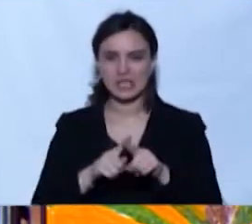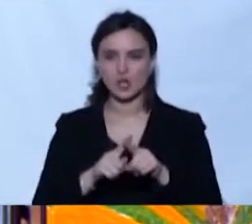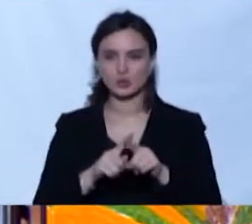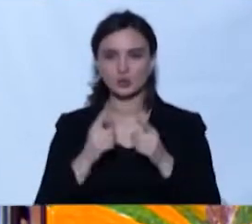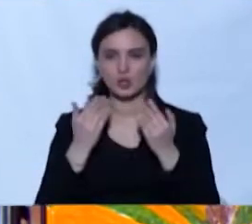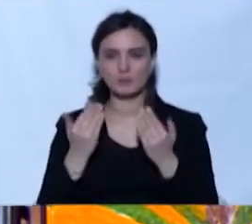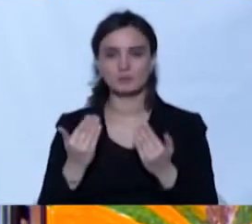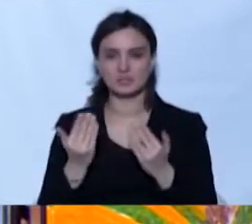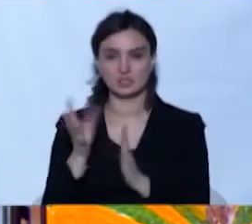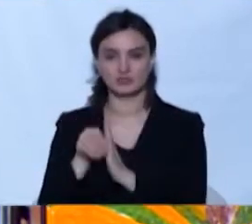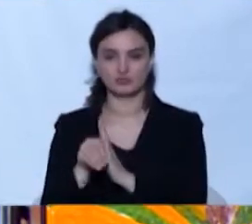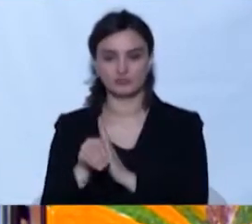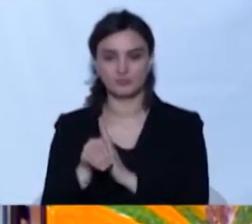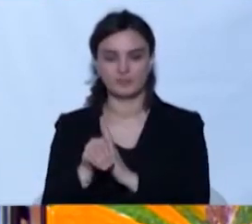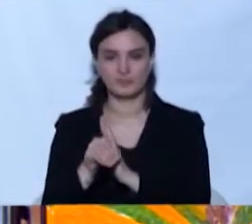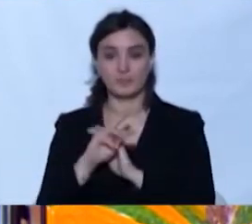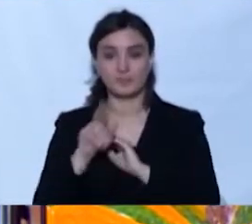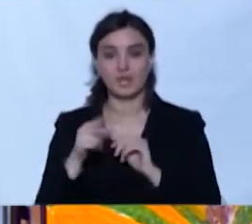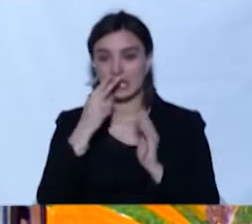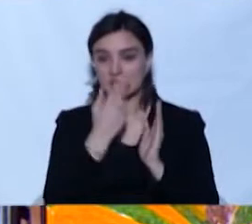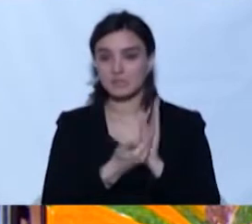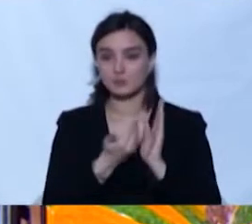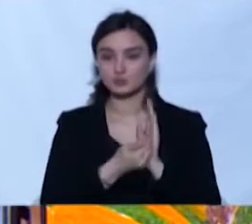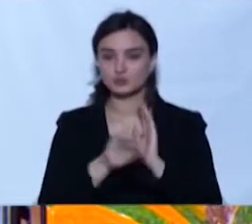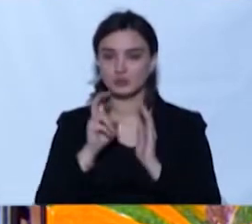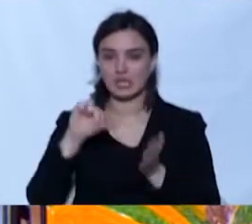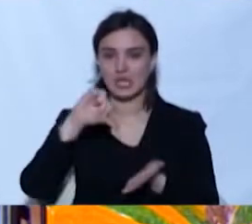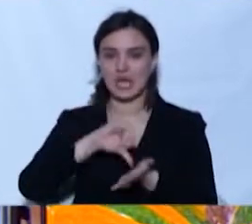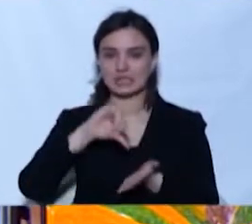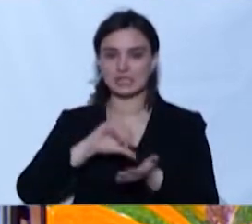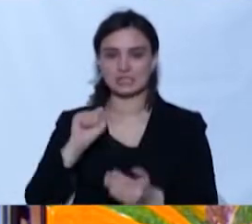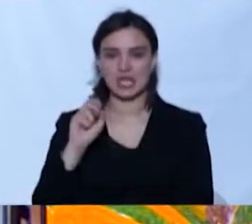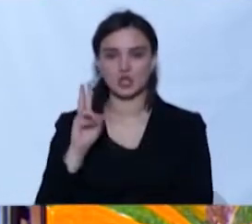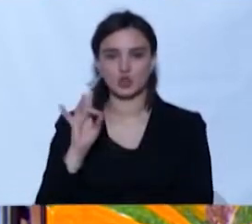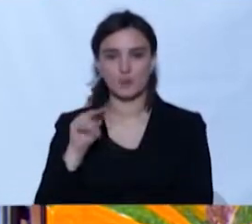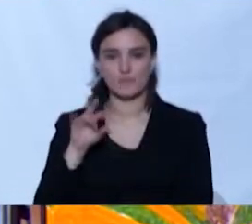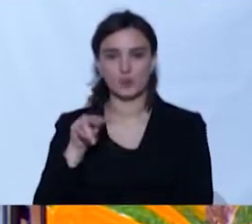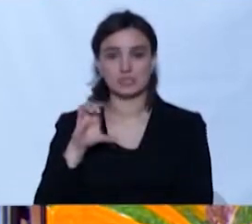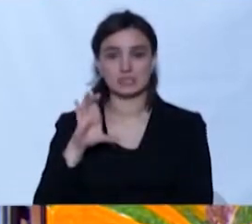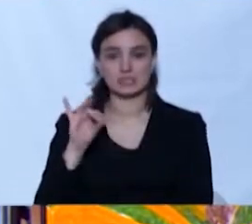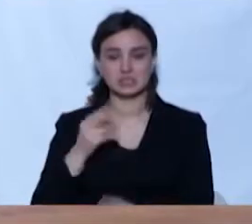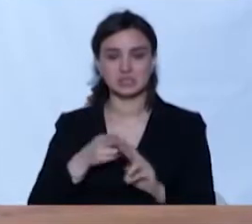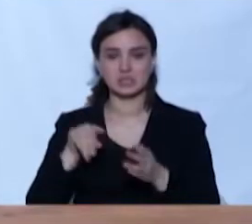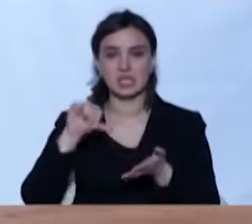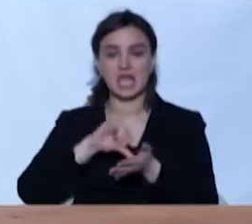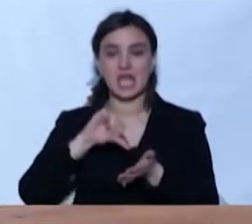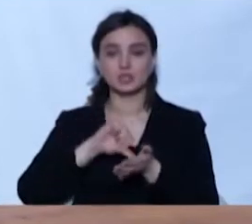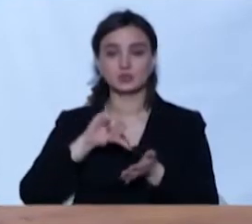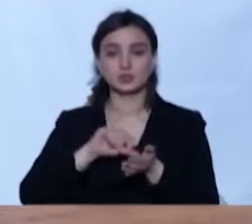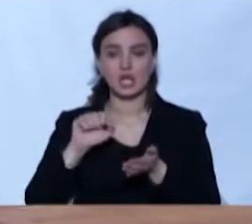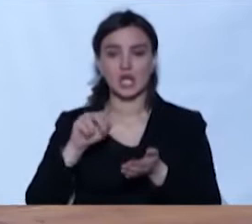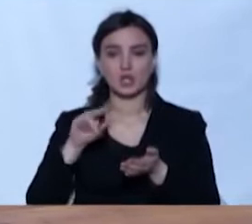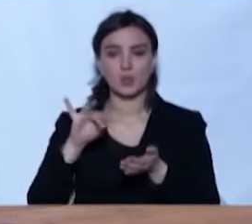ნიმუშად ავიღეთ ათენის აკროპოლისი. გასაკვირი არ არის რომ ათენის აკროპოლისი ავიღეთ, იმიტომ რომ